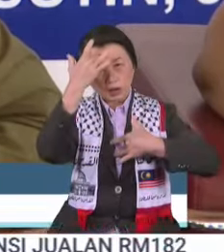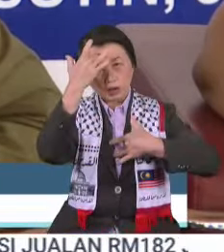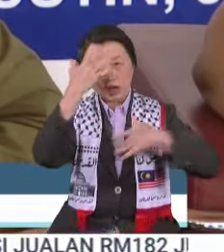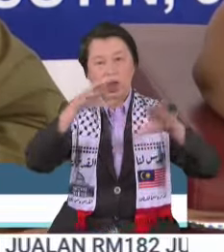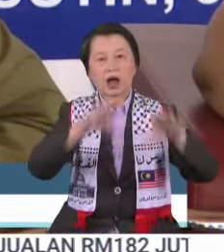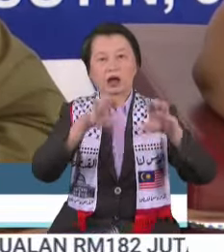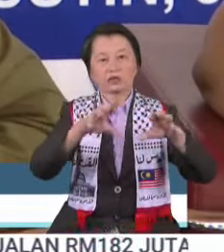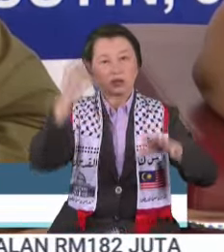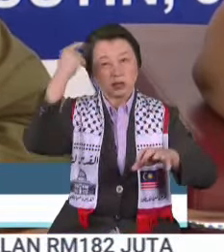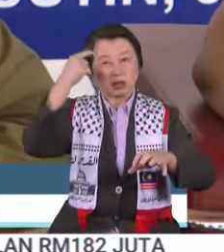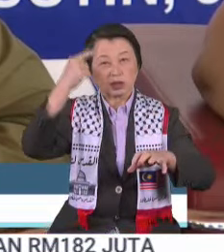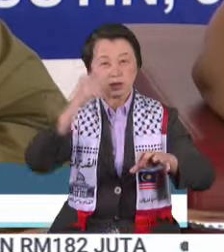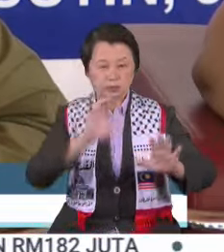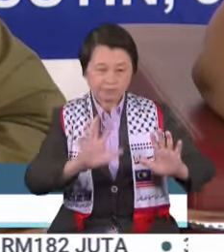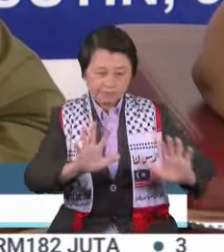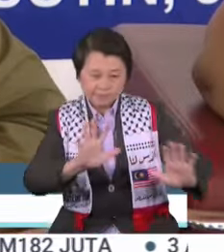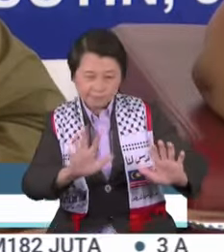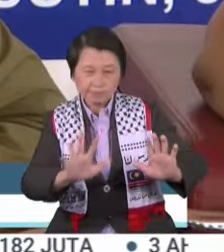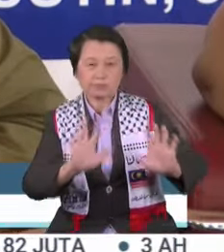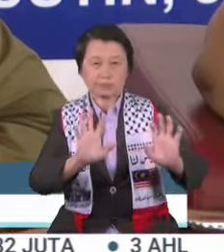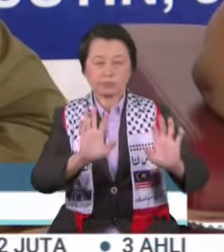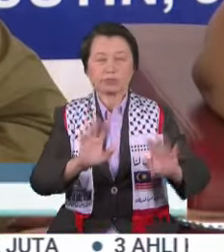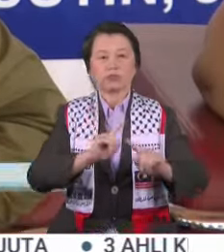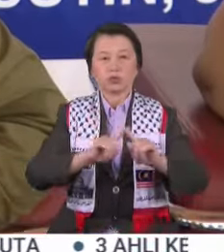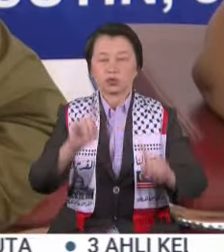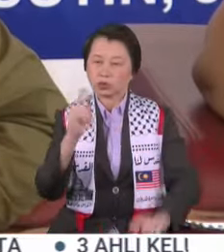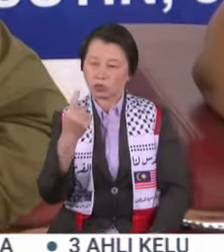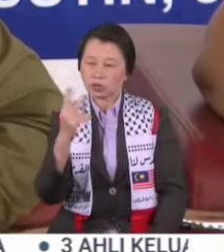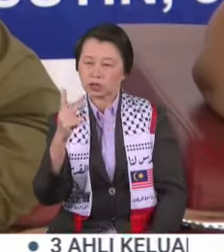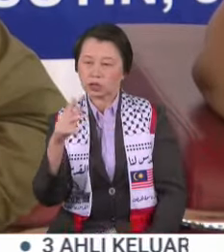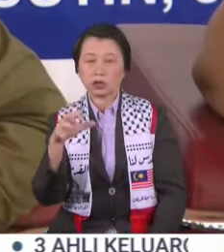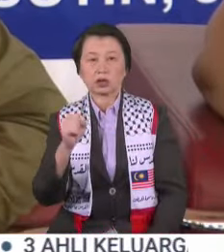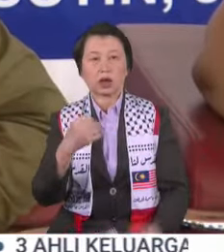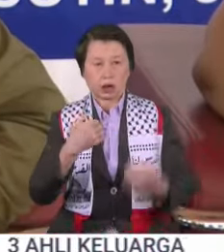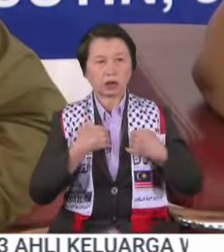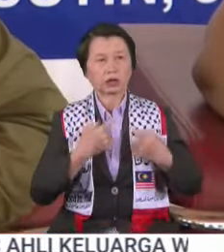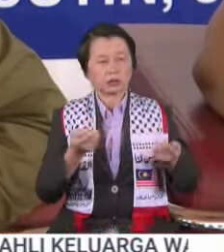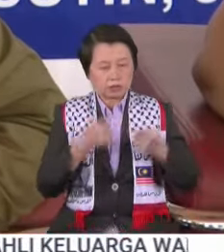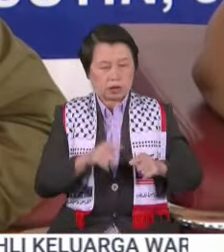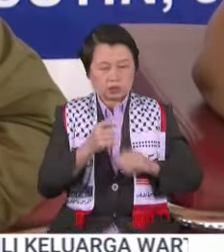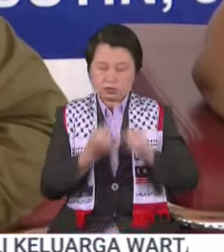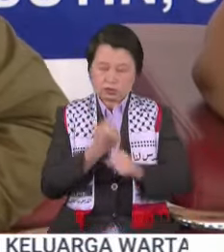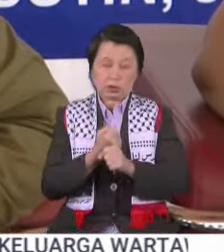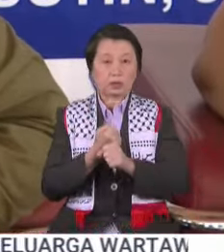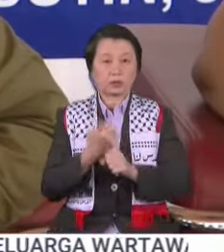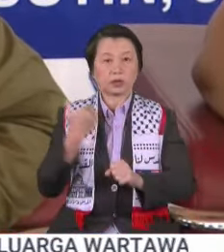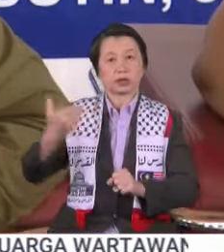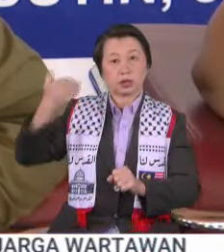terkawal. Cuma kes-kes yang berlaku adalah tahun-tahun yang lepas.